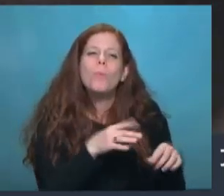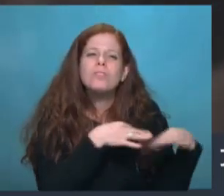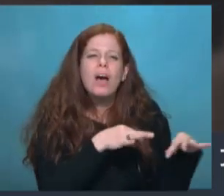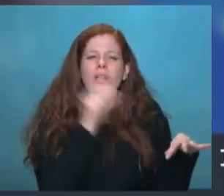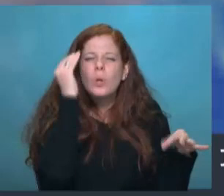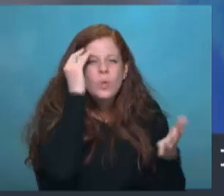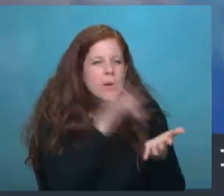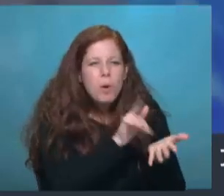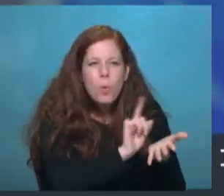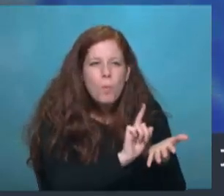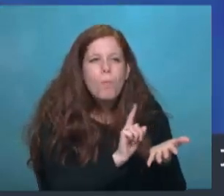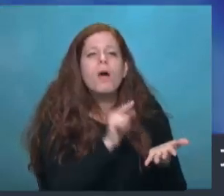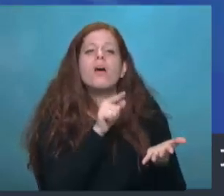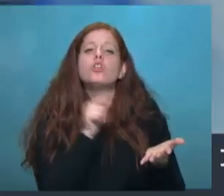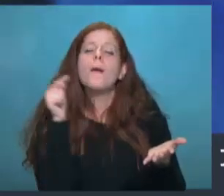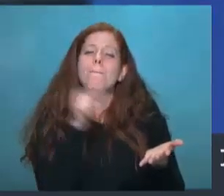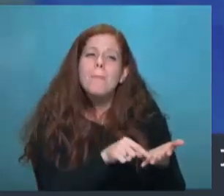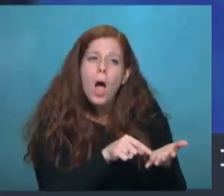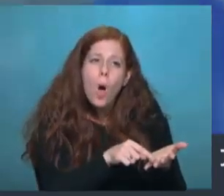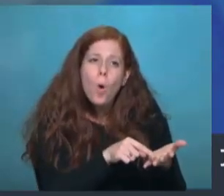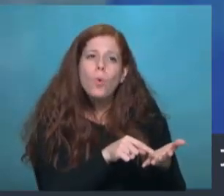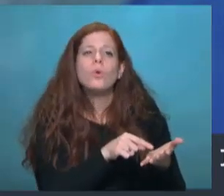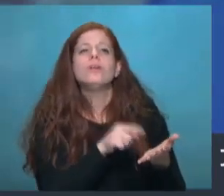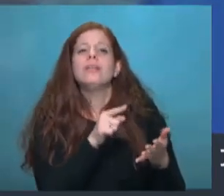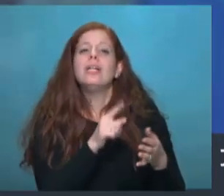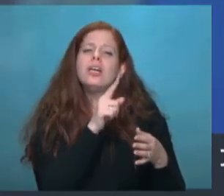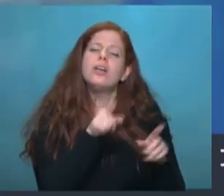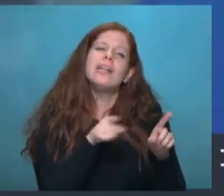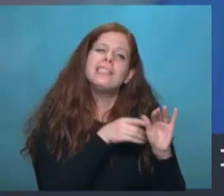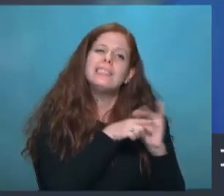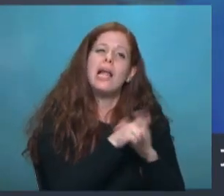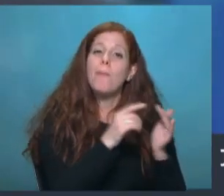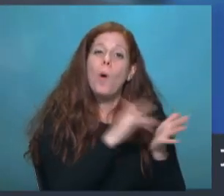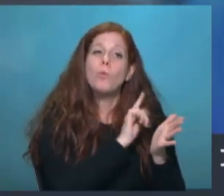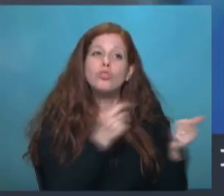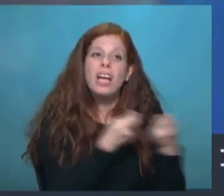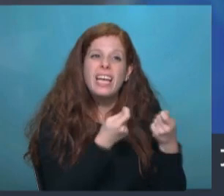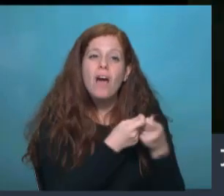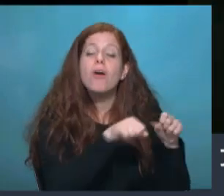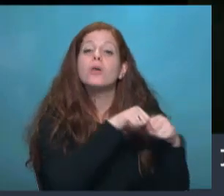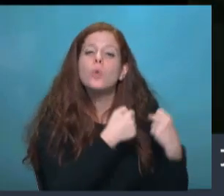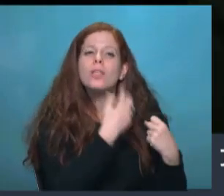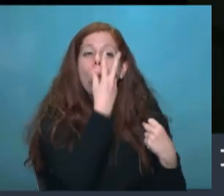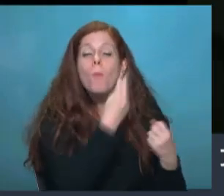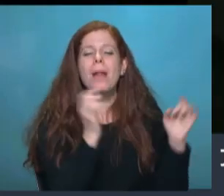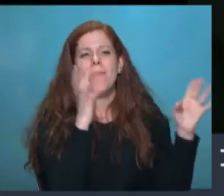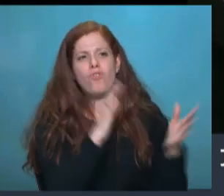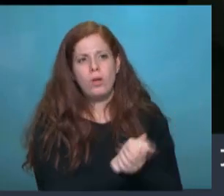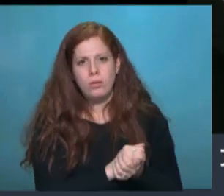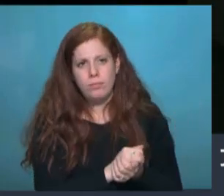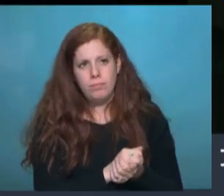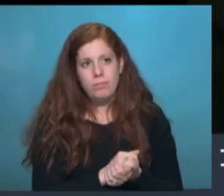המקום. שבאו להסתנן כגייס חמישי לתוך מדריד, והרסו את הרפובליקה המפוארת. זהו השד